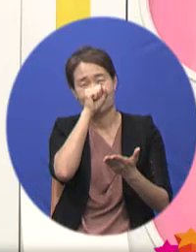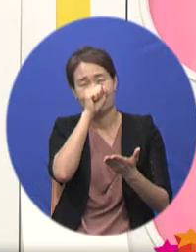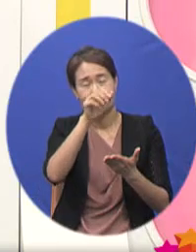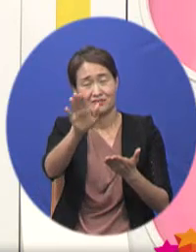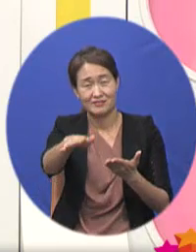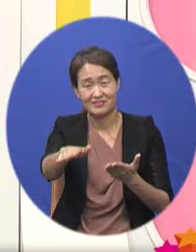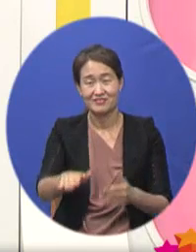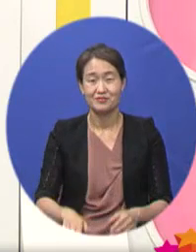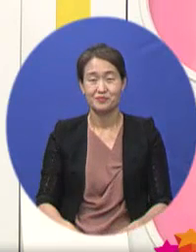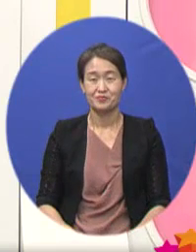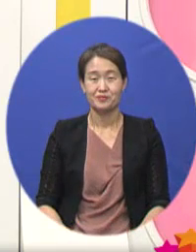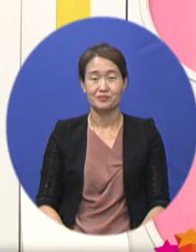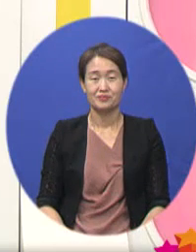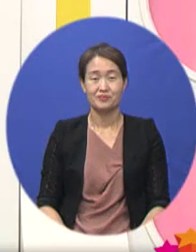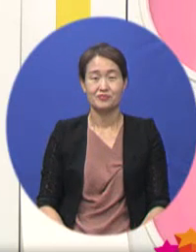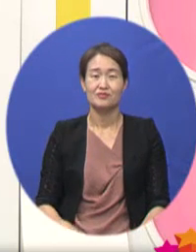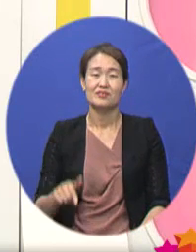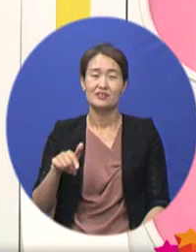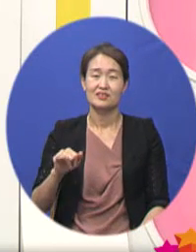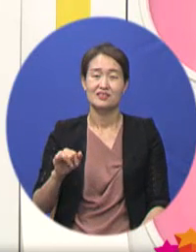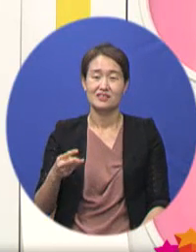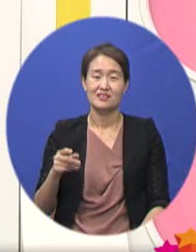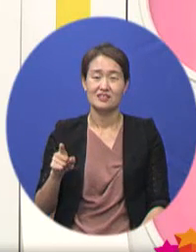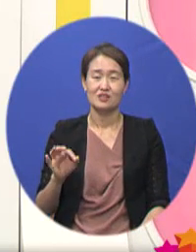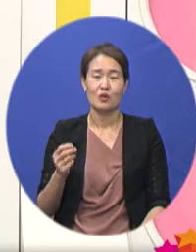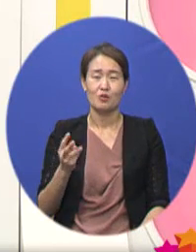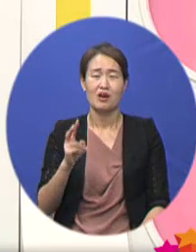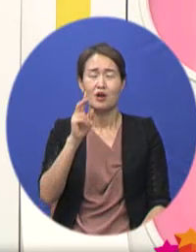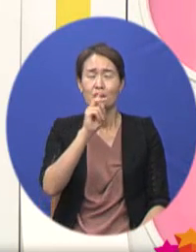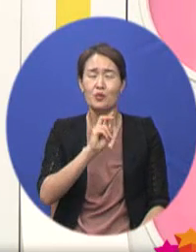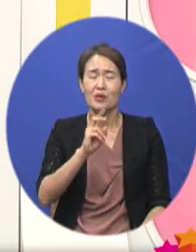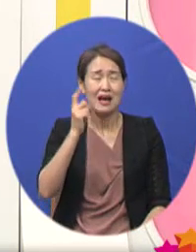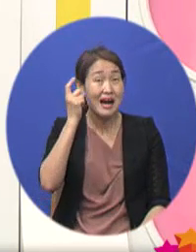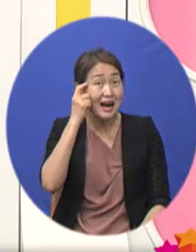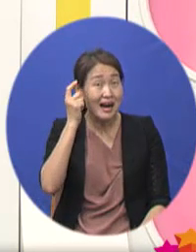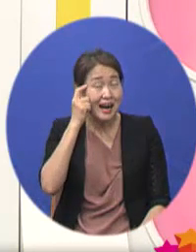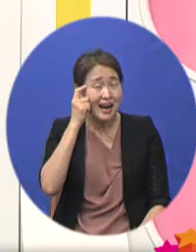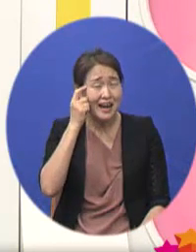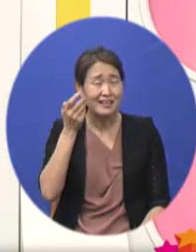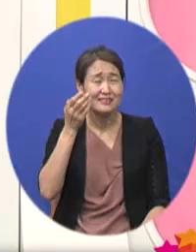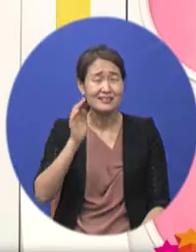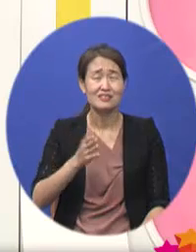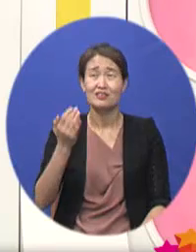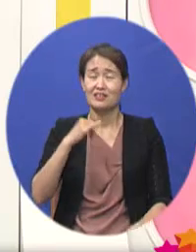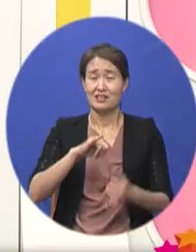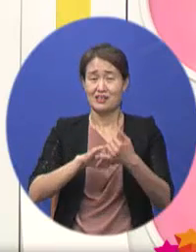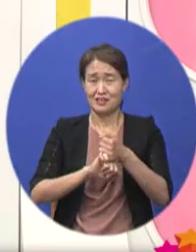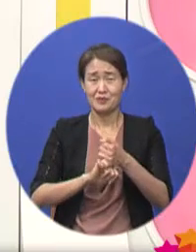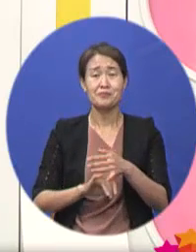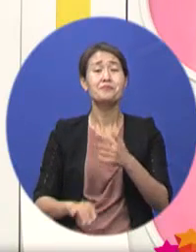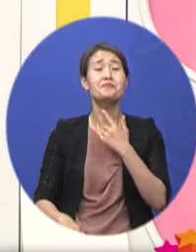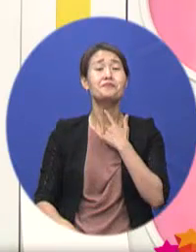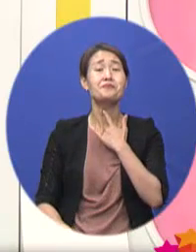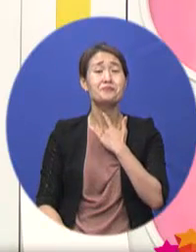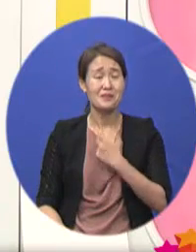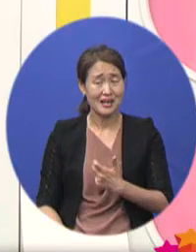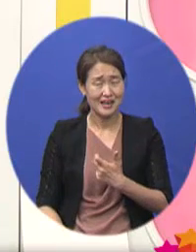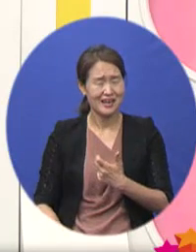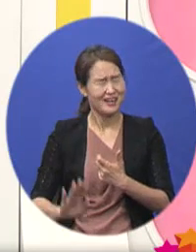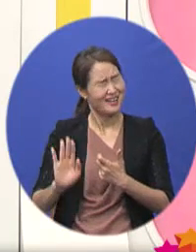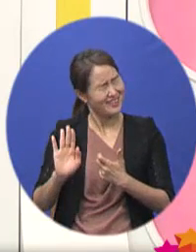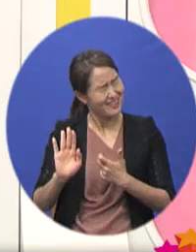예. 어머니. 예, 우리 진정아 씨 노래 불러 했는데. 그러니까 내가 지금 그때 약속했는데. 예. 네. 아니, 어떻게 된